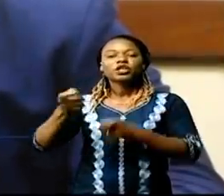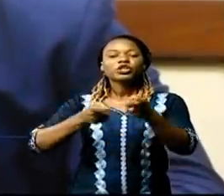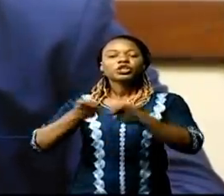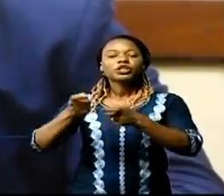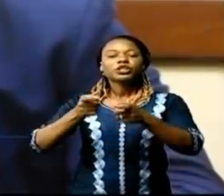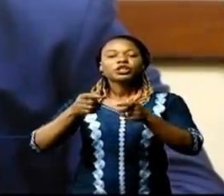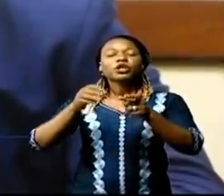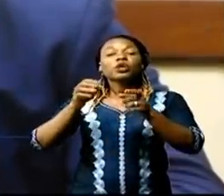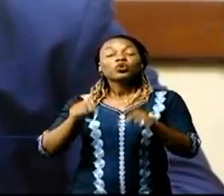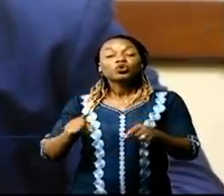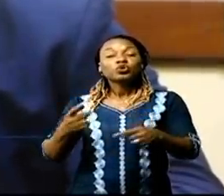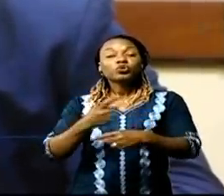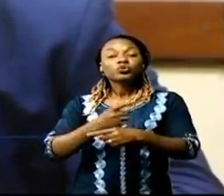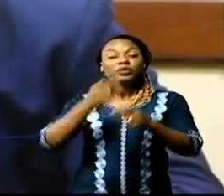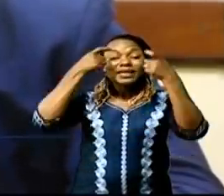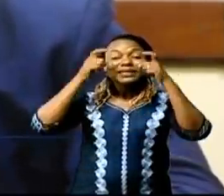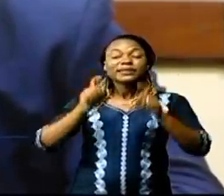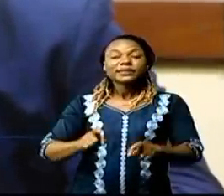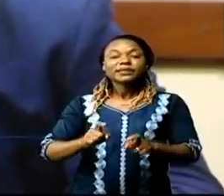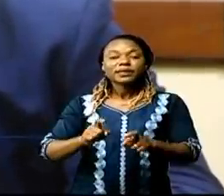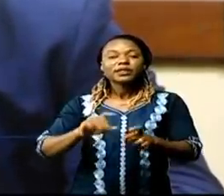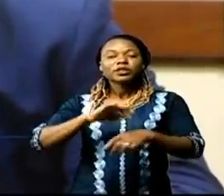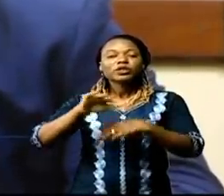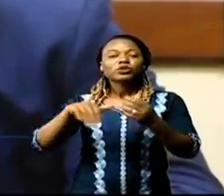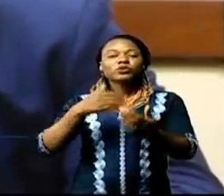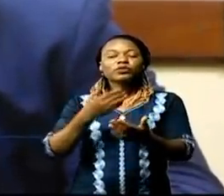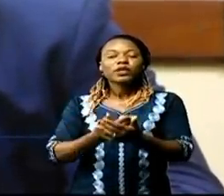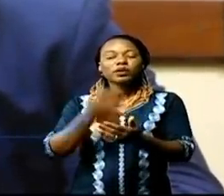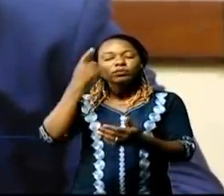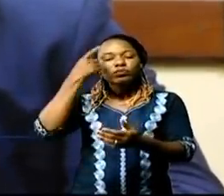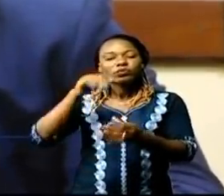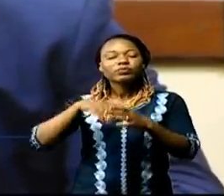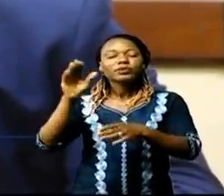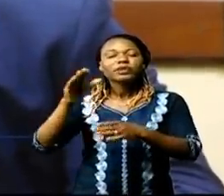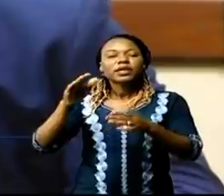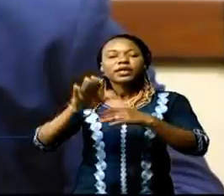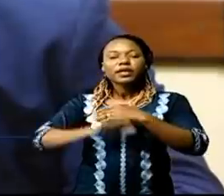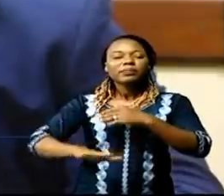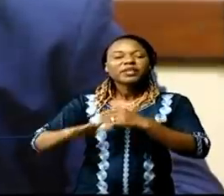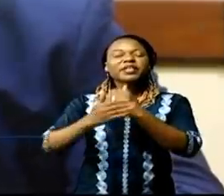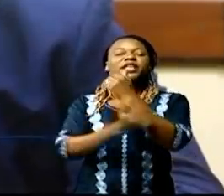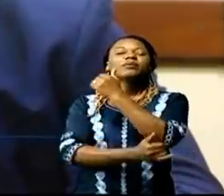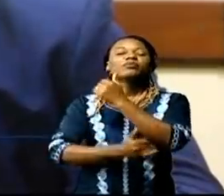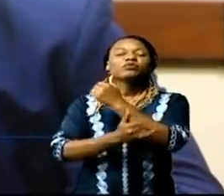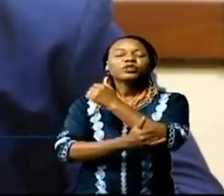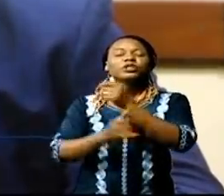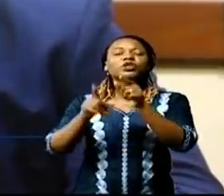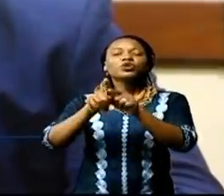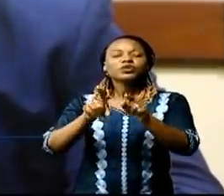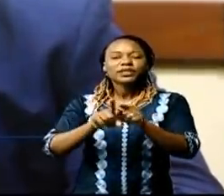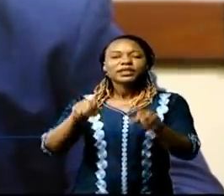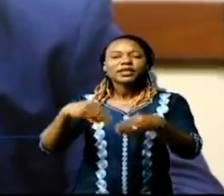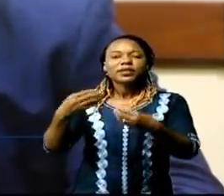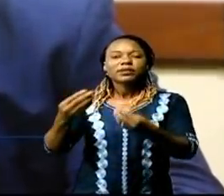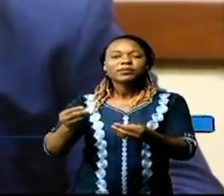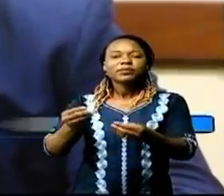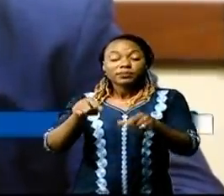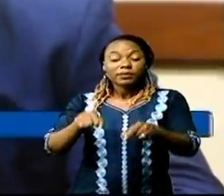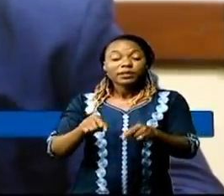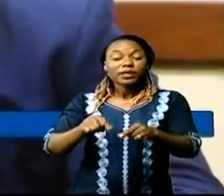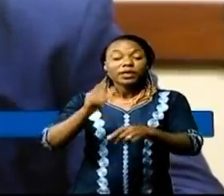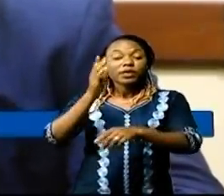aujourd'hui a décidé de tout faire pour sortir le pays de la pauvreté. Et il a mis en place un programme qui